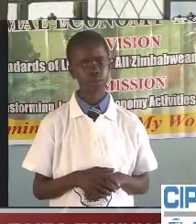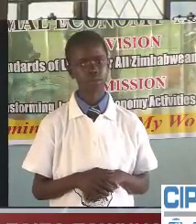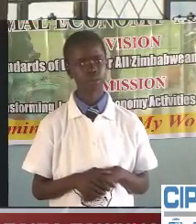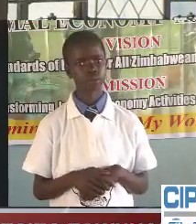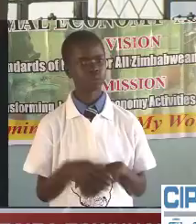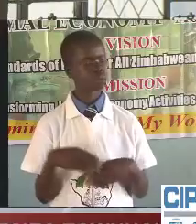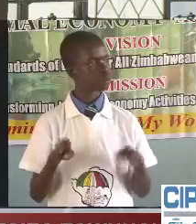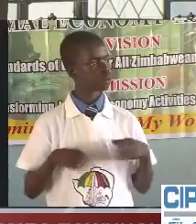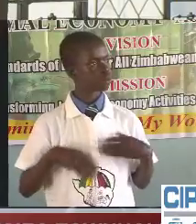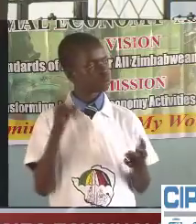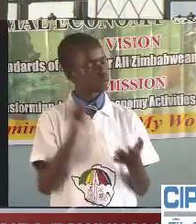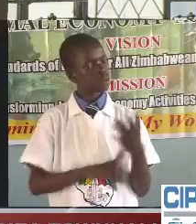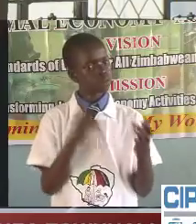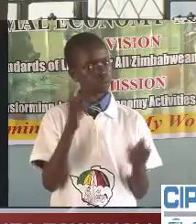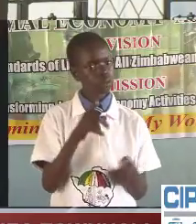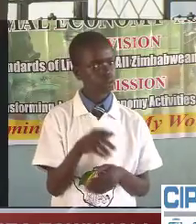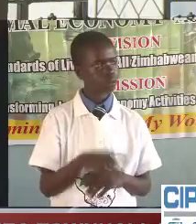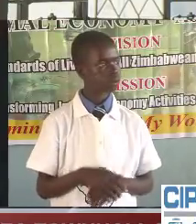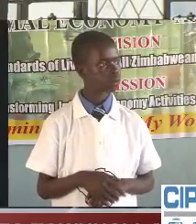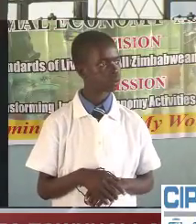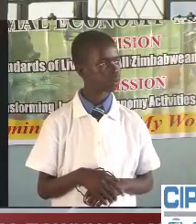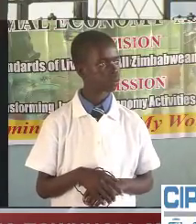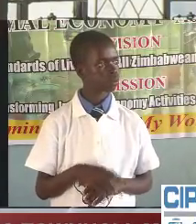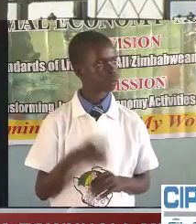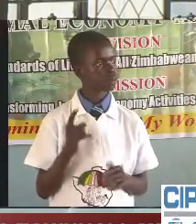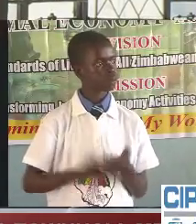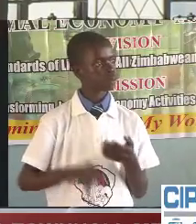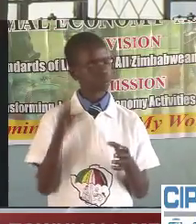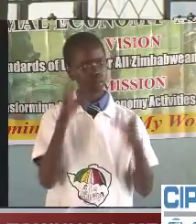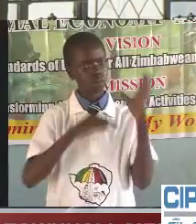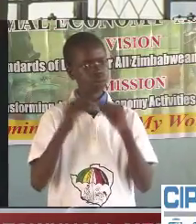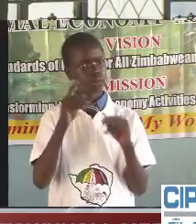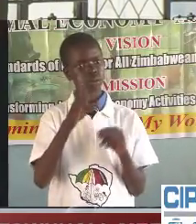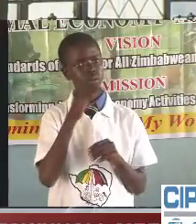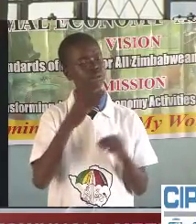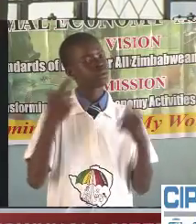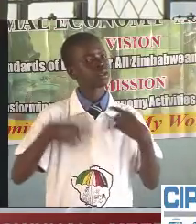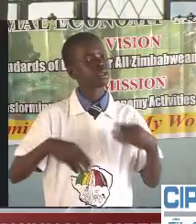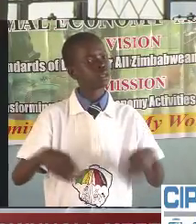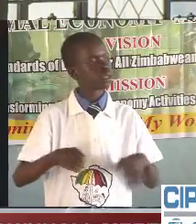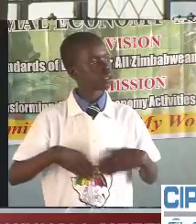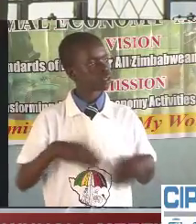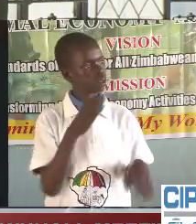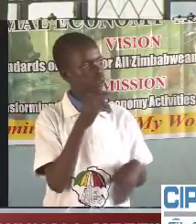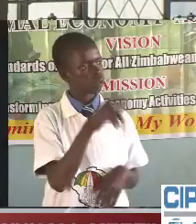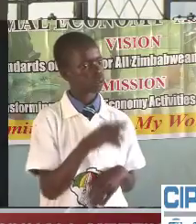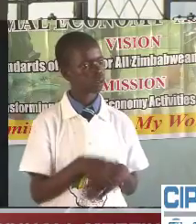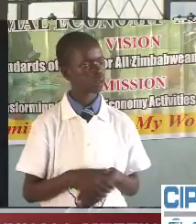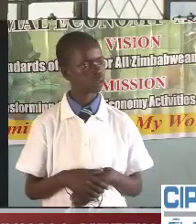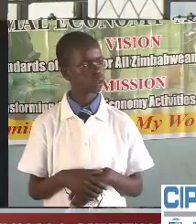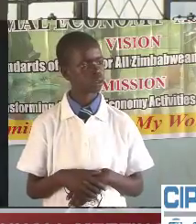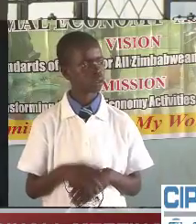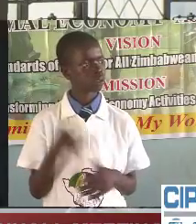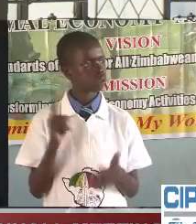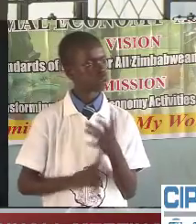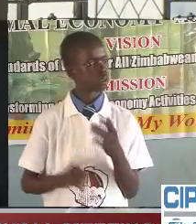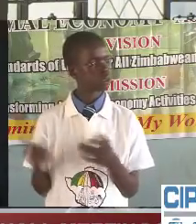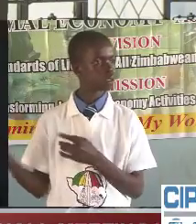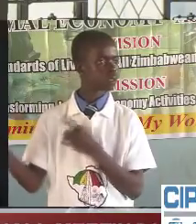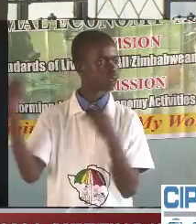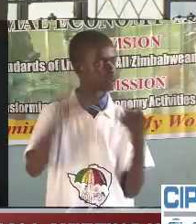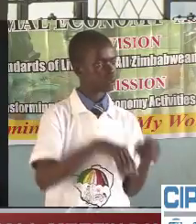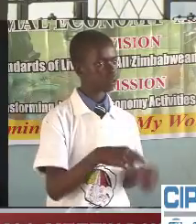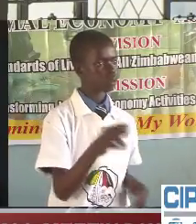Ndoda kutanga nekuva correcta ndanzi titaure zvandakasununguka. Ivo vauya kuno